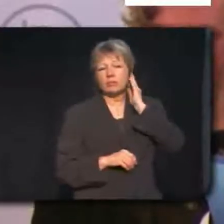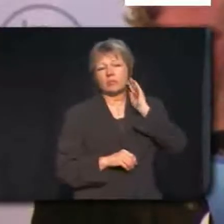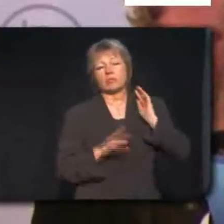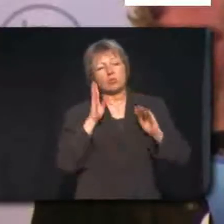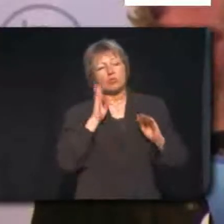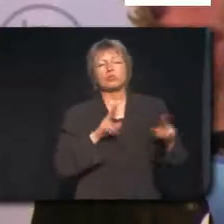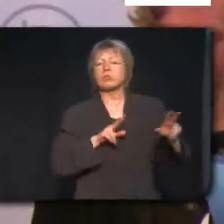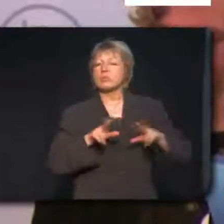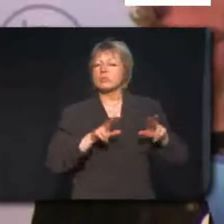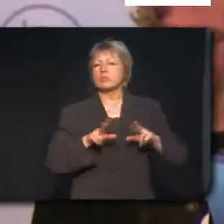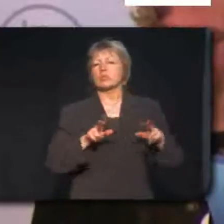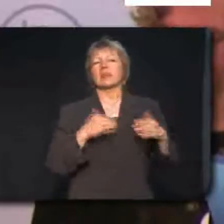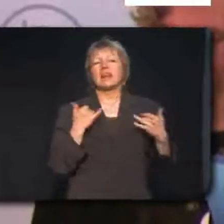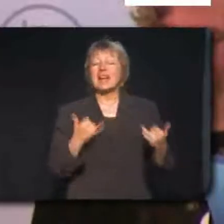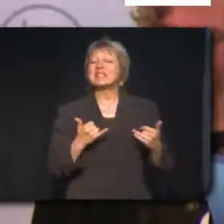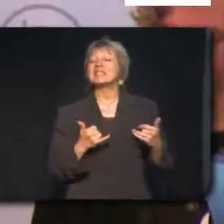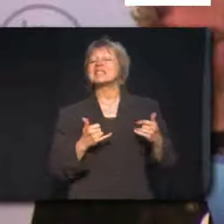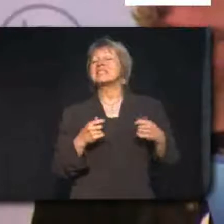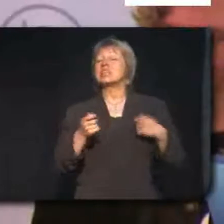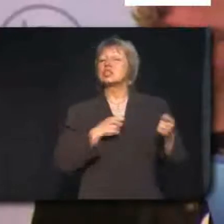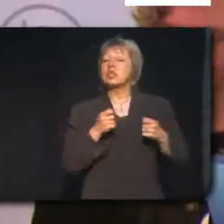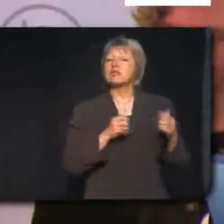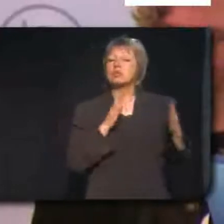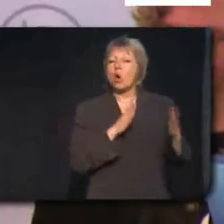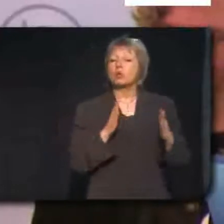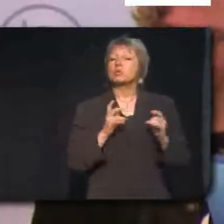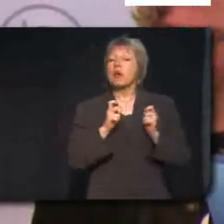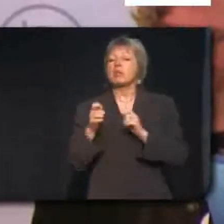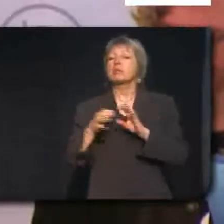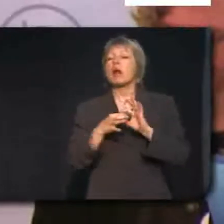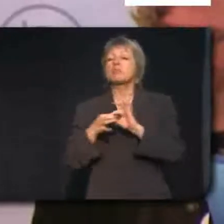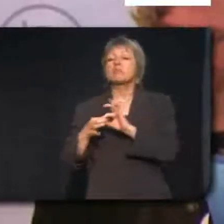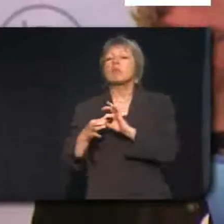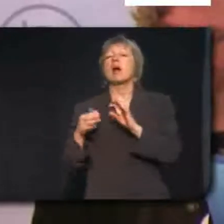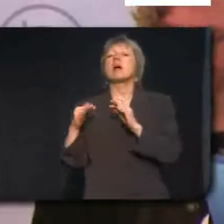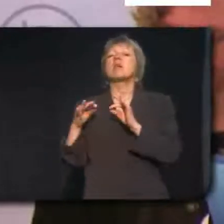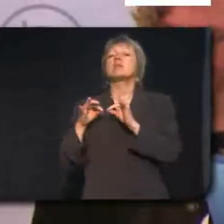so wir machen jetzt Geschäftsordnungsanträge auf Veränderung der Tagesordnung